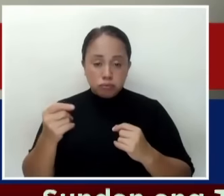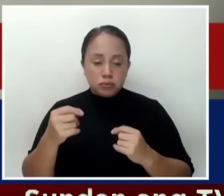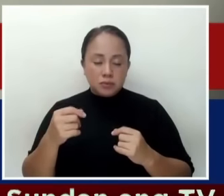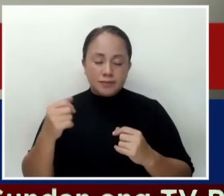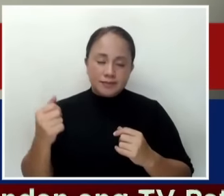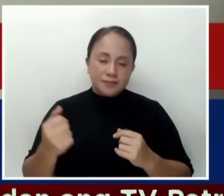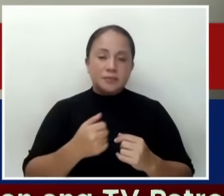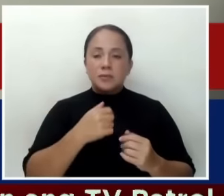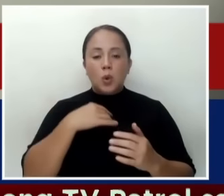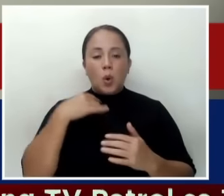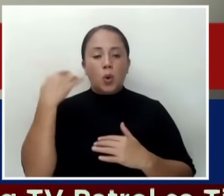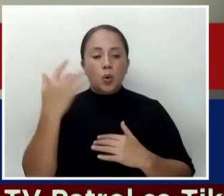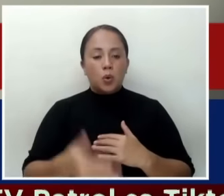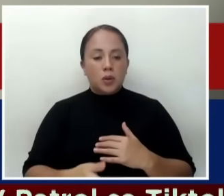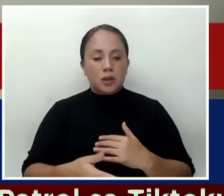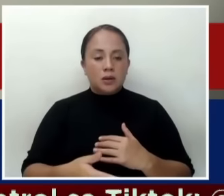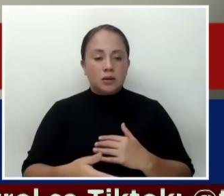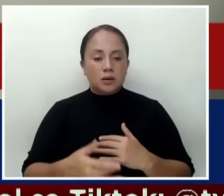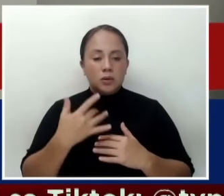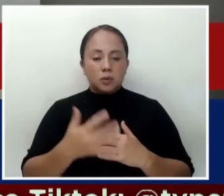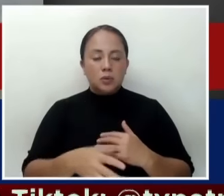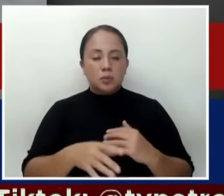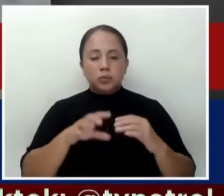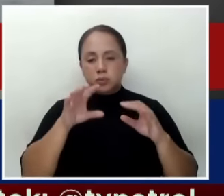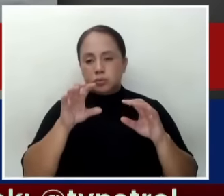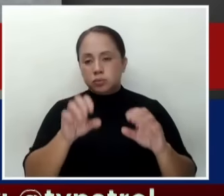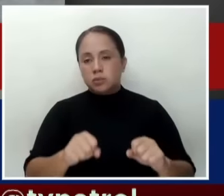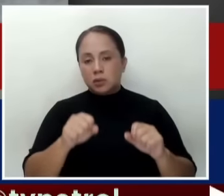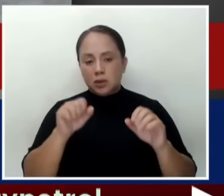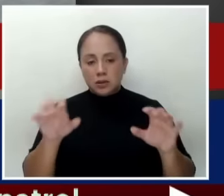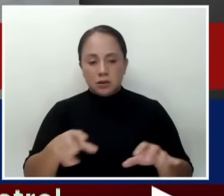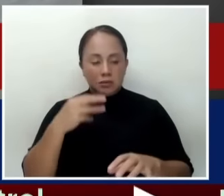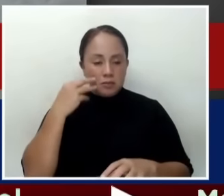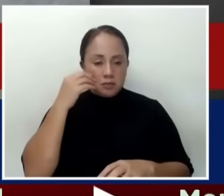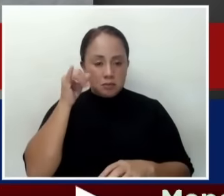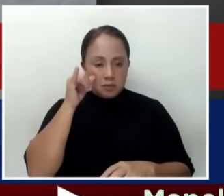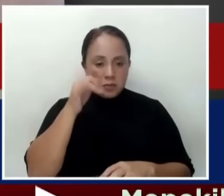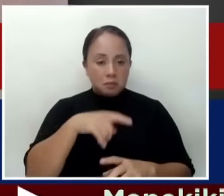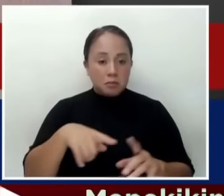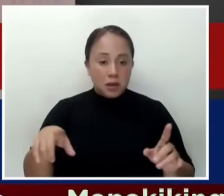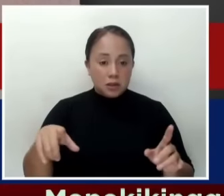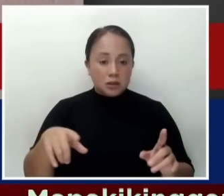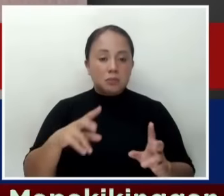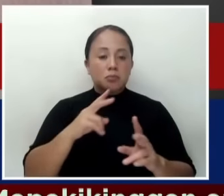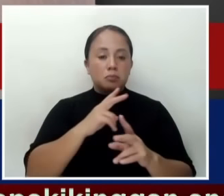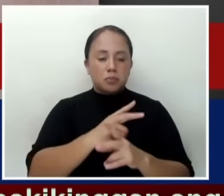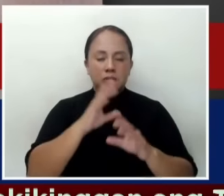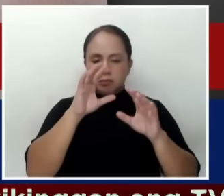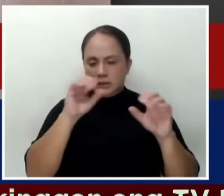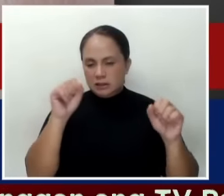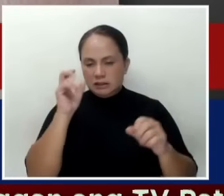maagang na-check yung activity ni Michael Young. Kaya lang, protected siya ni President